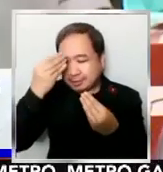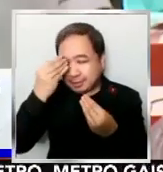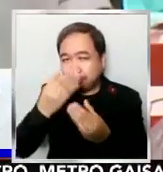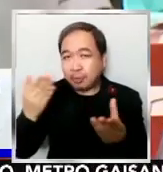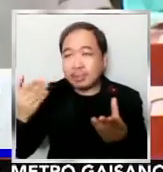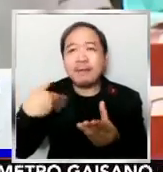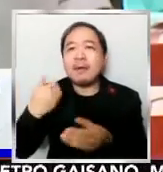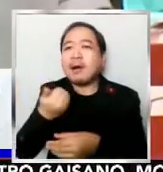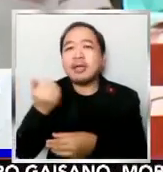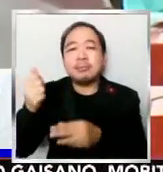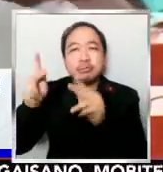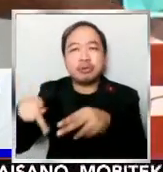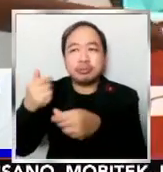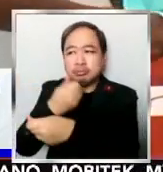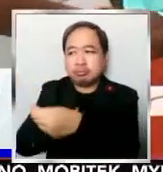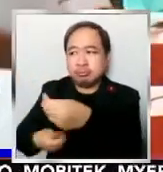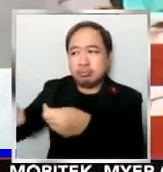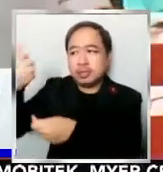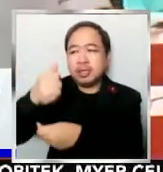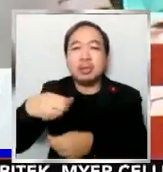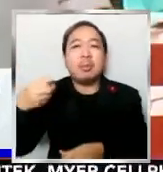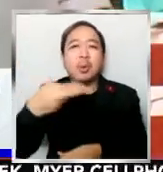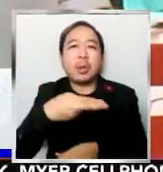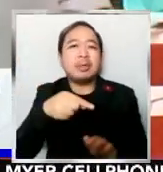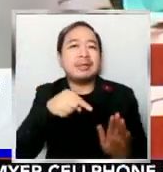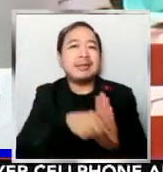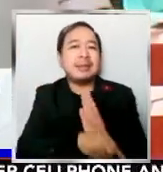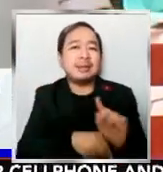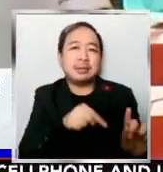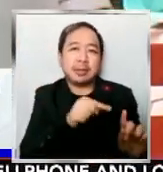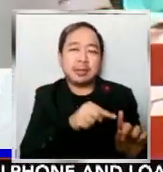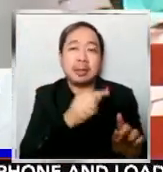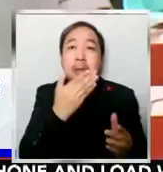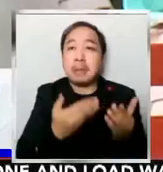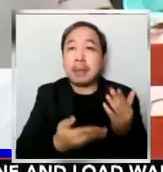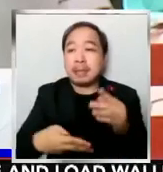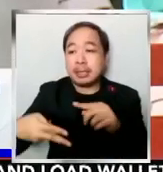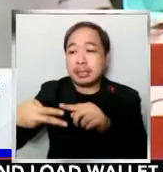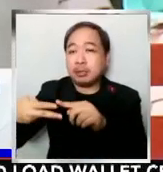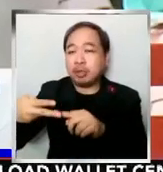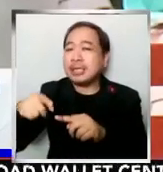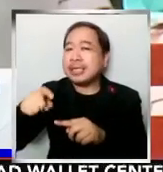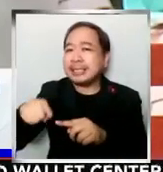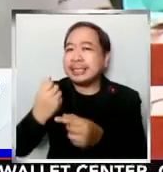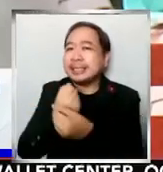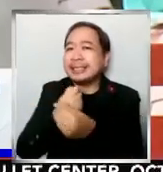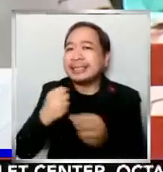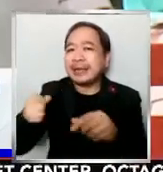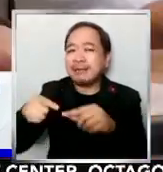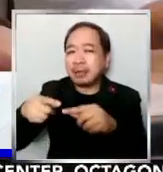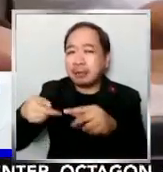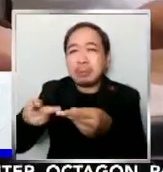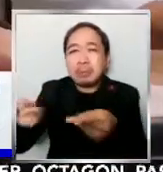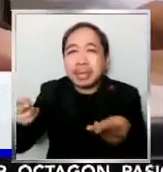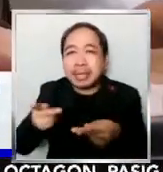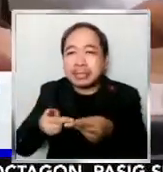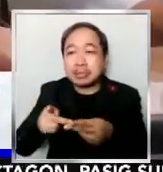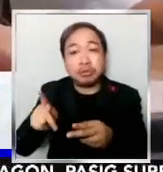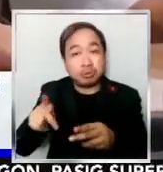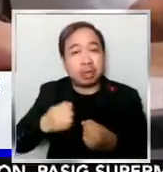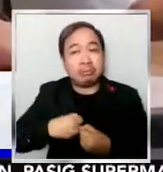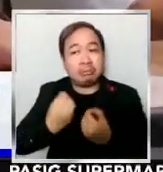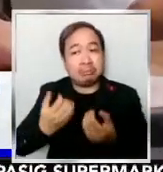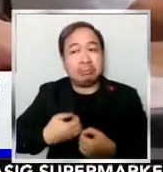Lapid. Baka raw kasi kailangan ng safe haven ng mga suspendidong opisyal ng Bucor para sabihin kung ano ang kanilang nalalaman. Ang hinahanap